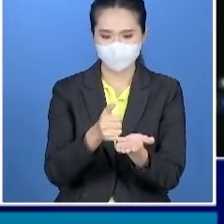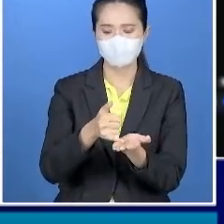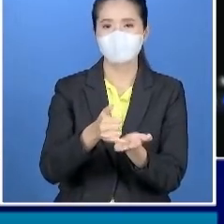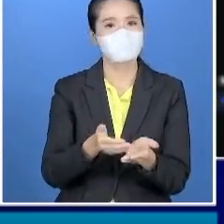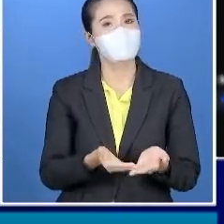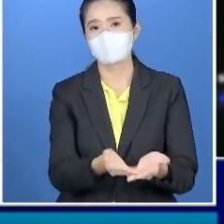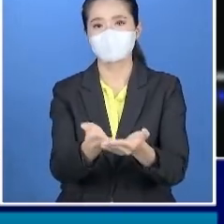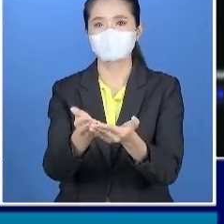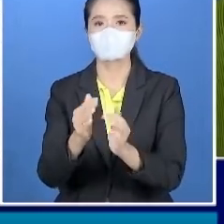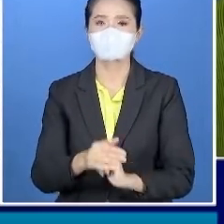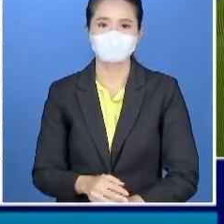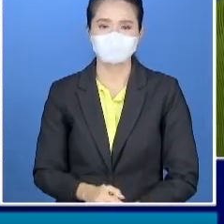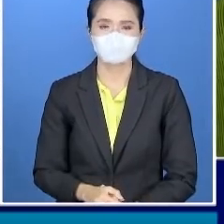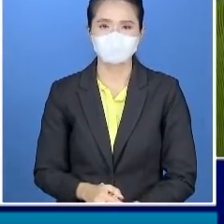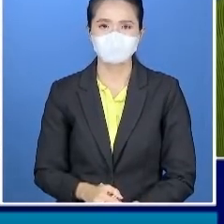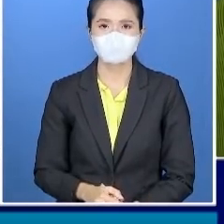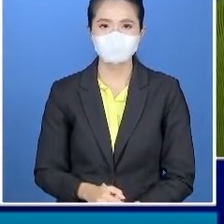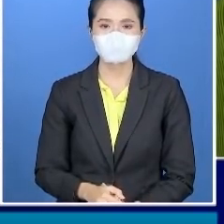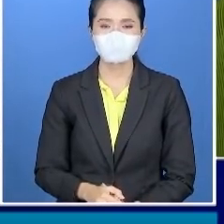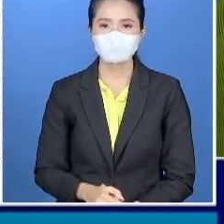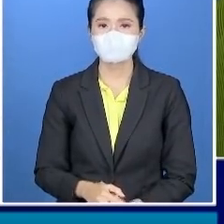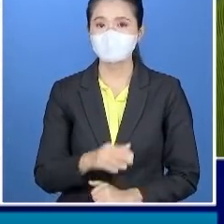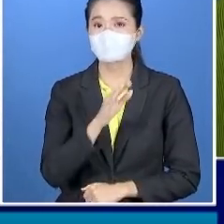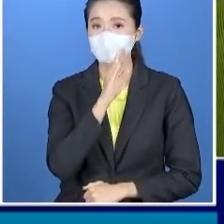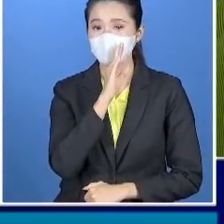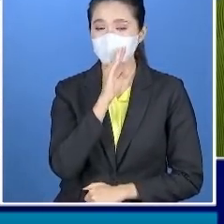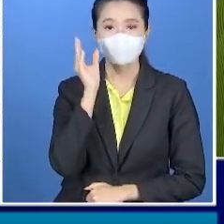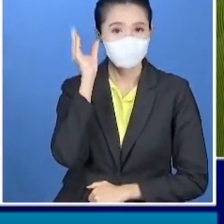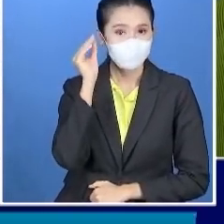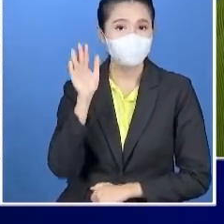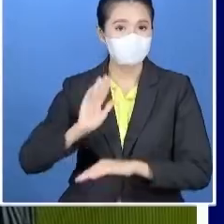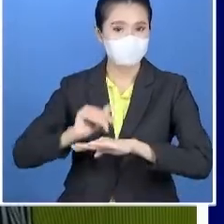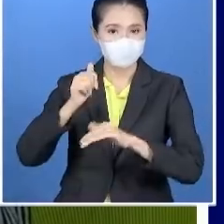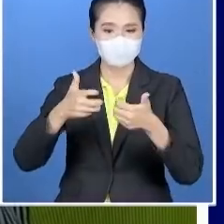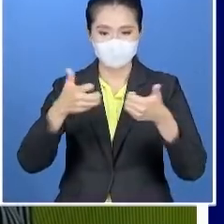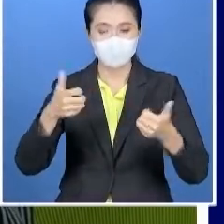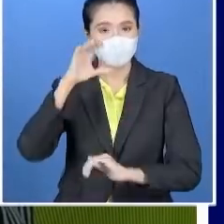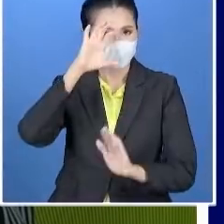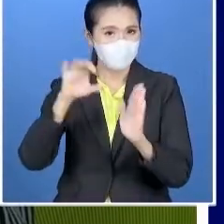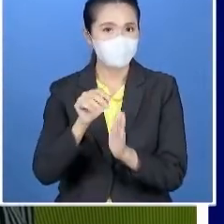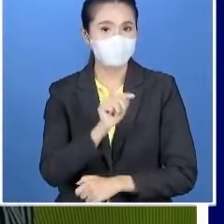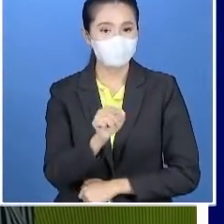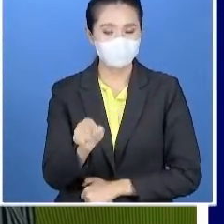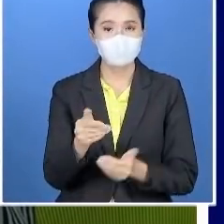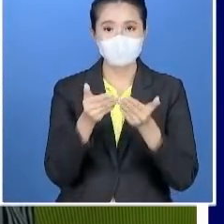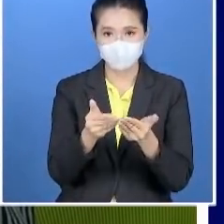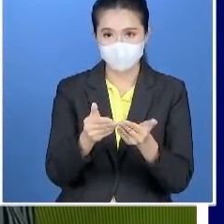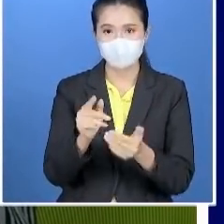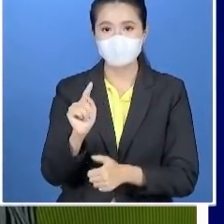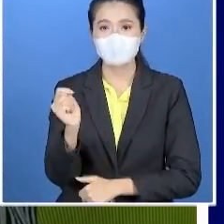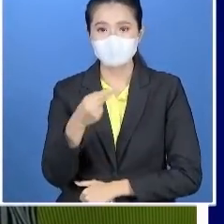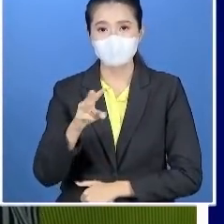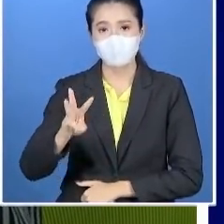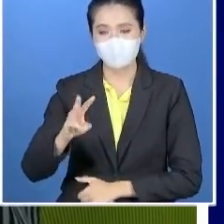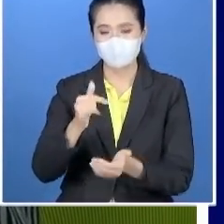เ พราะฉะนั้นถ้าฟังจากผู้เชี่ยวชาญที่แยกภาพออกมาเนี่ยตรงจุดท่าเรือเทเวศยังนั่งกันอยู่